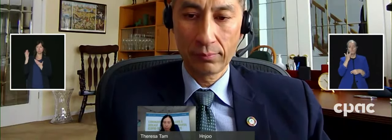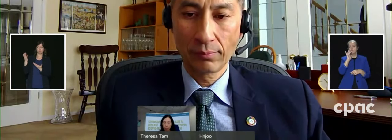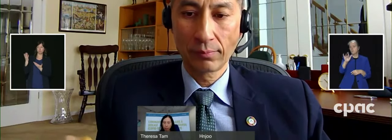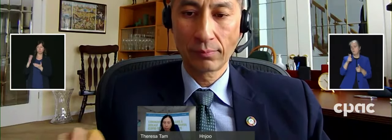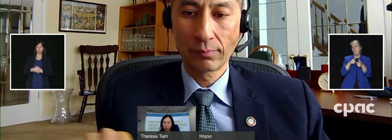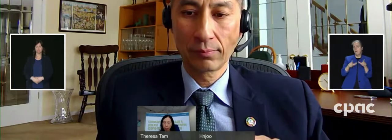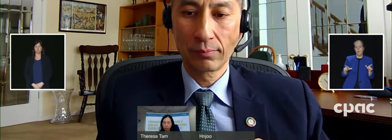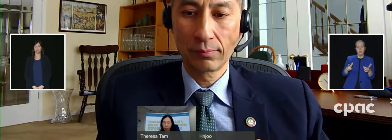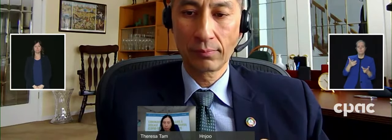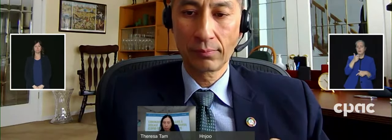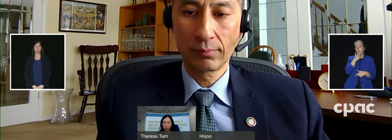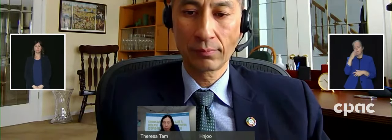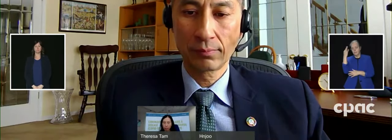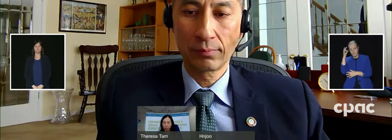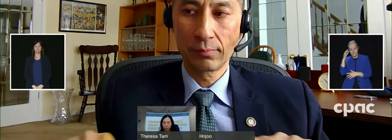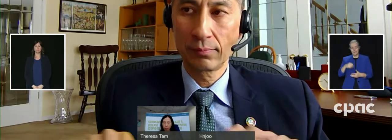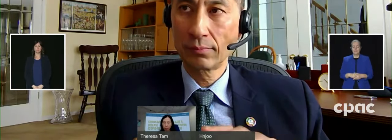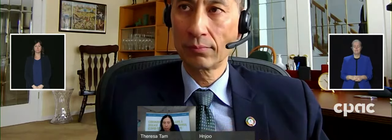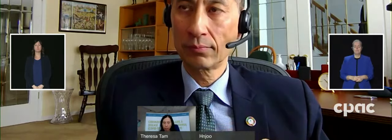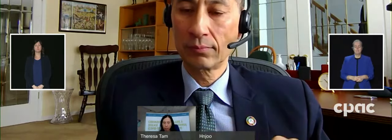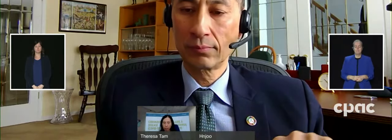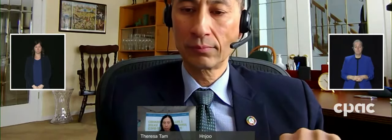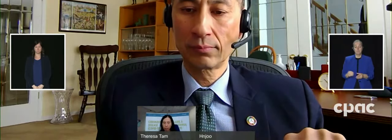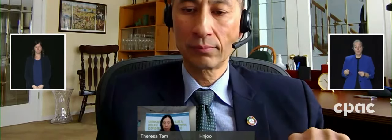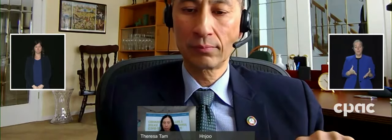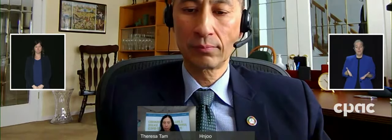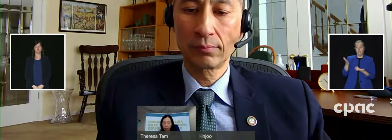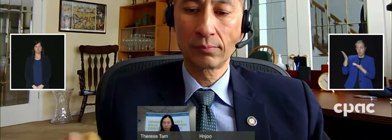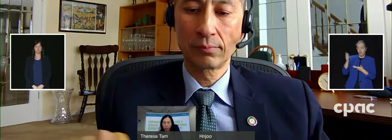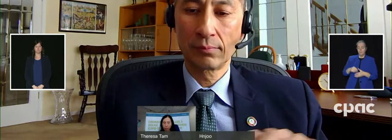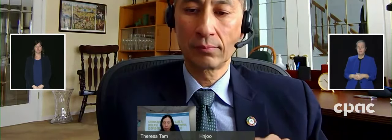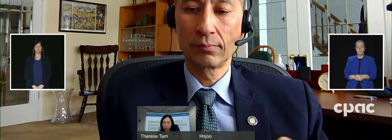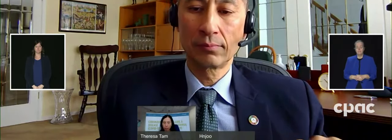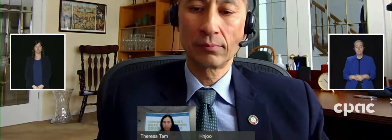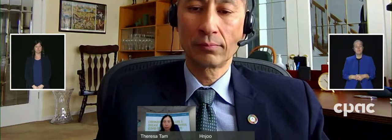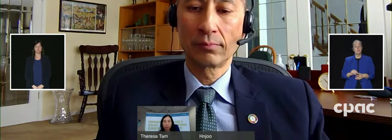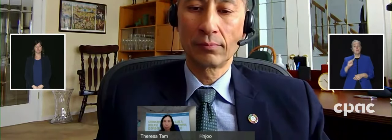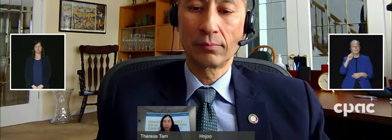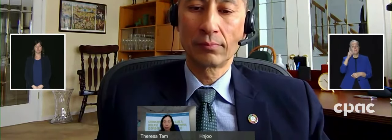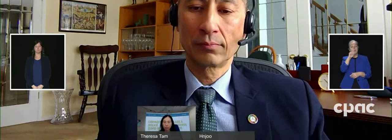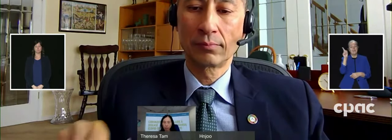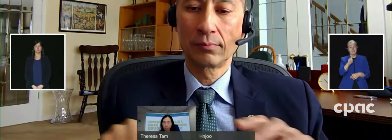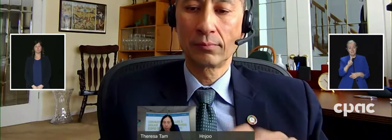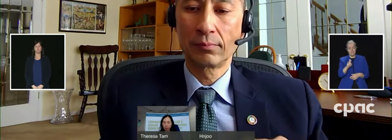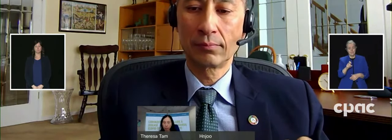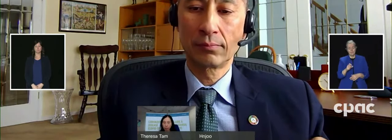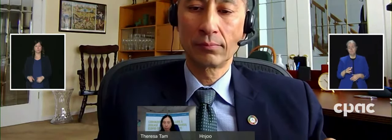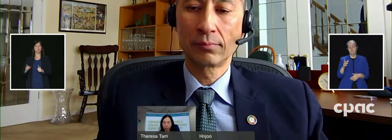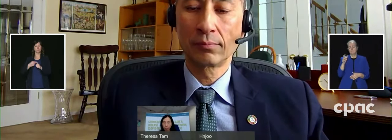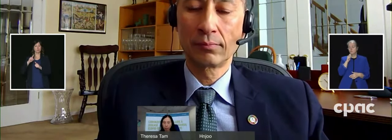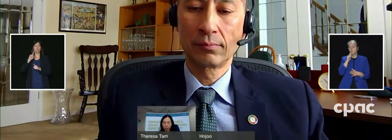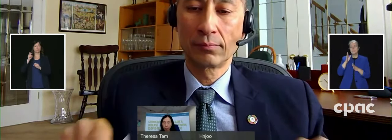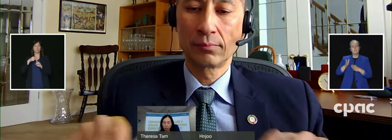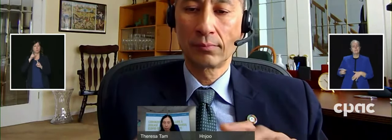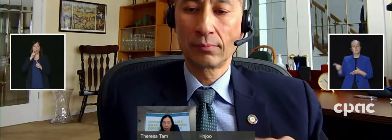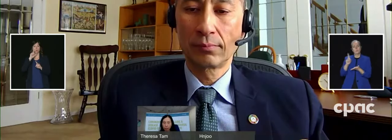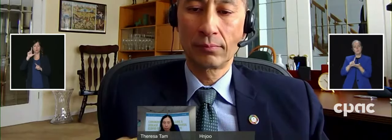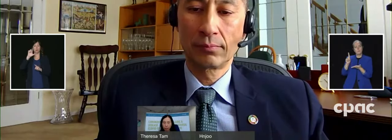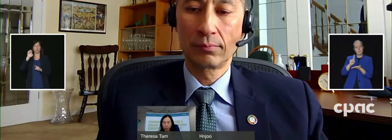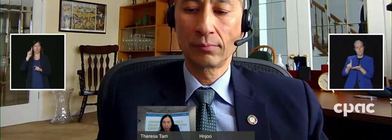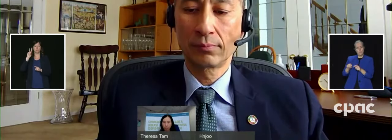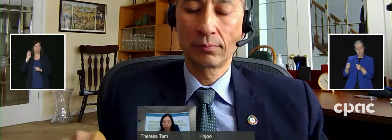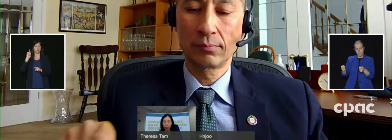parole. Thank you. Merci. Our first question, notre première question, Marie Vestel, Le Devoir. Please go ahead. À vous la